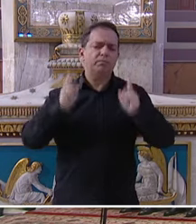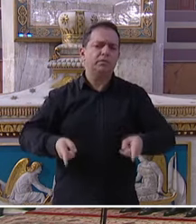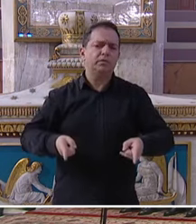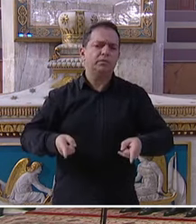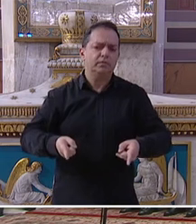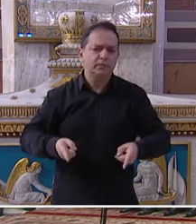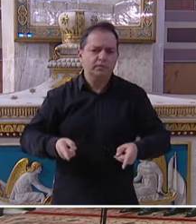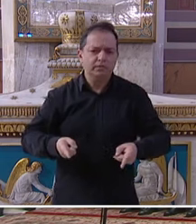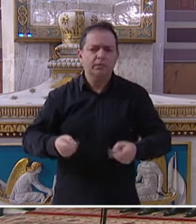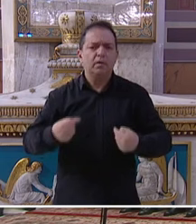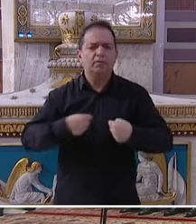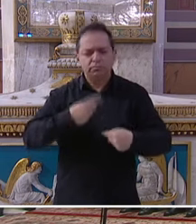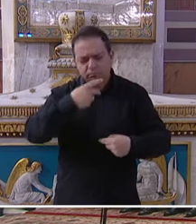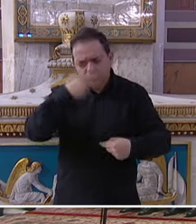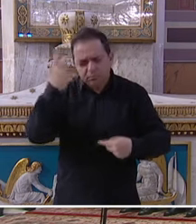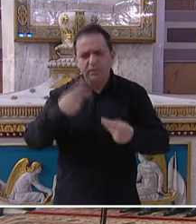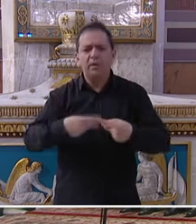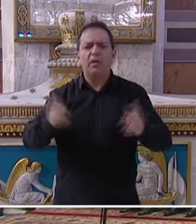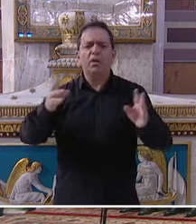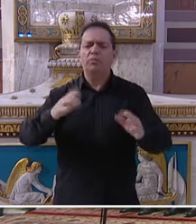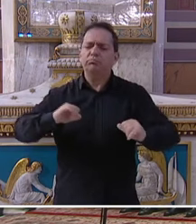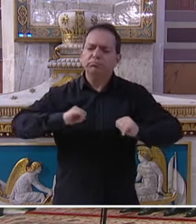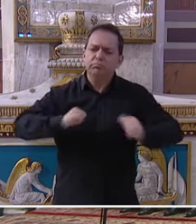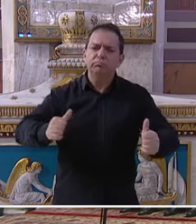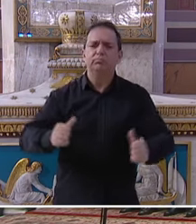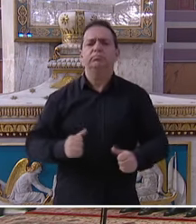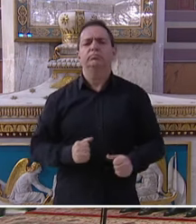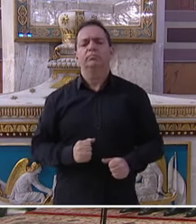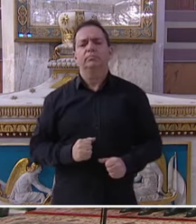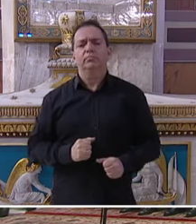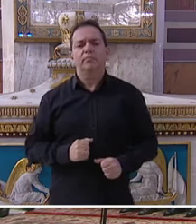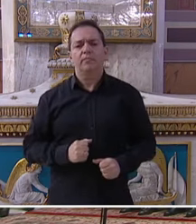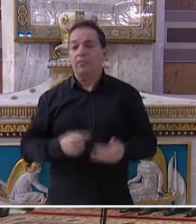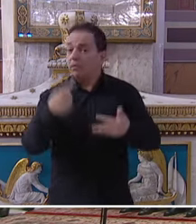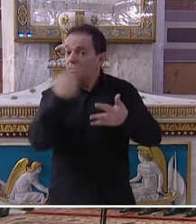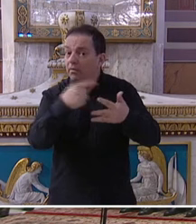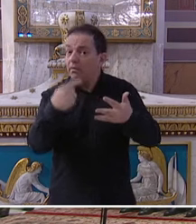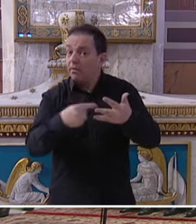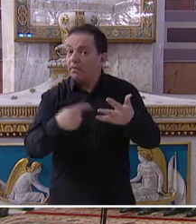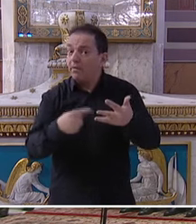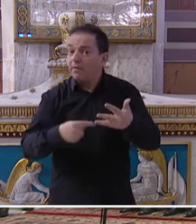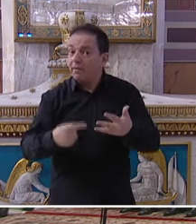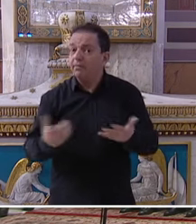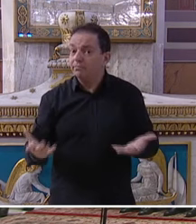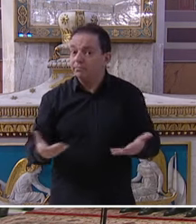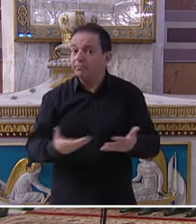ικανότητα της ελεύθερης βουλήσεως. Όμως,